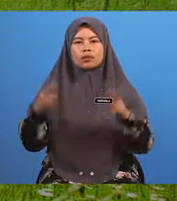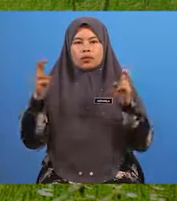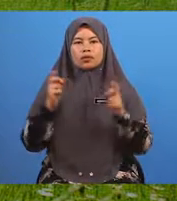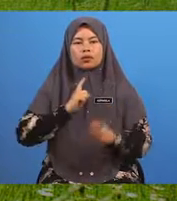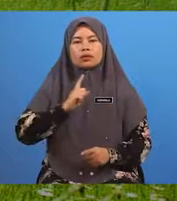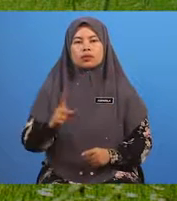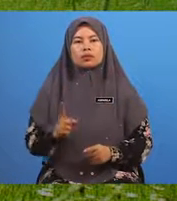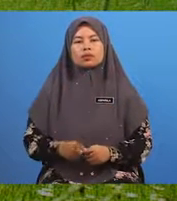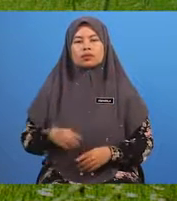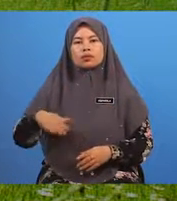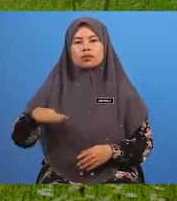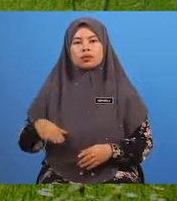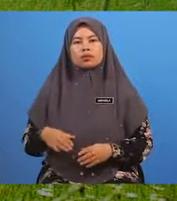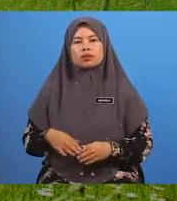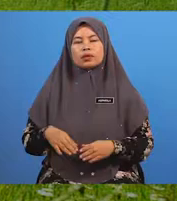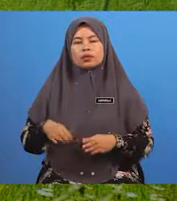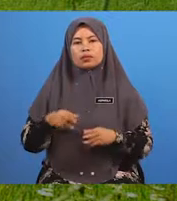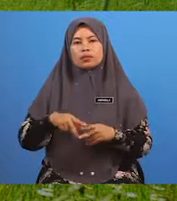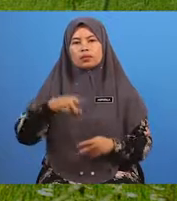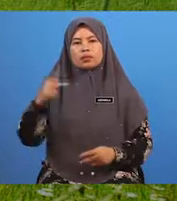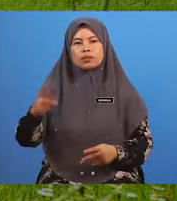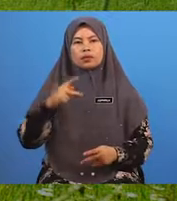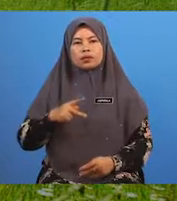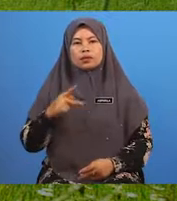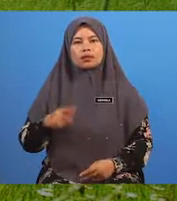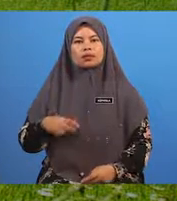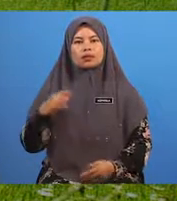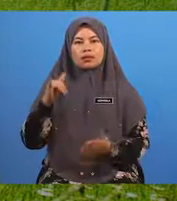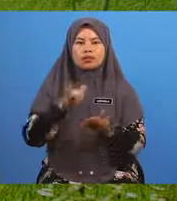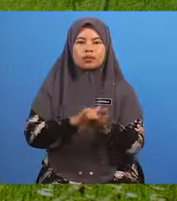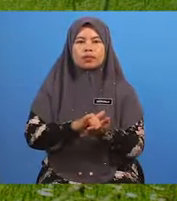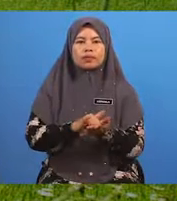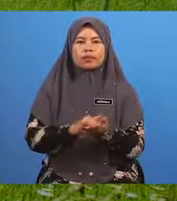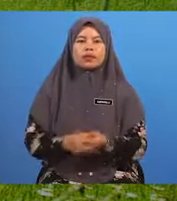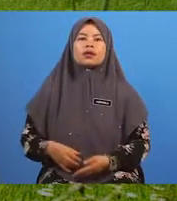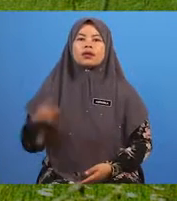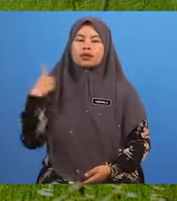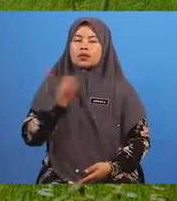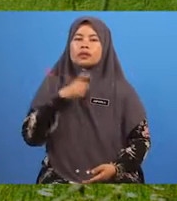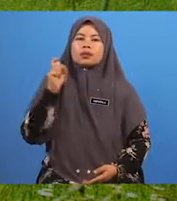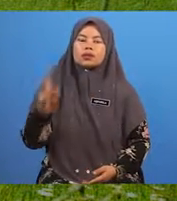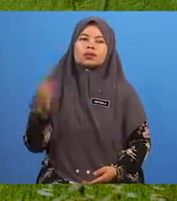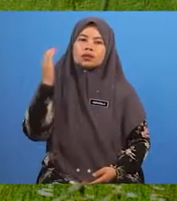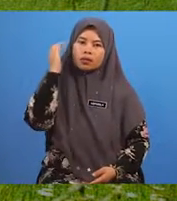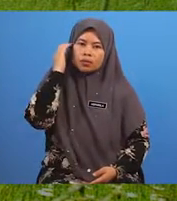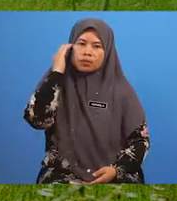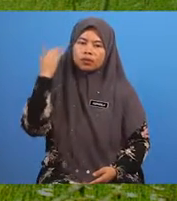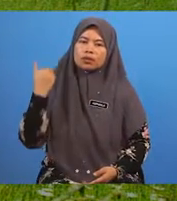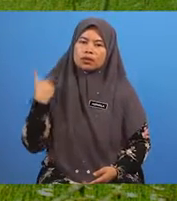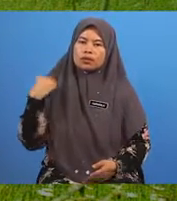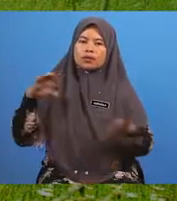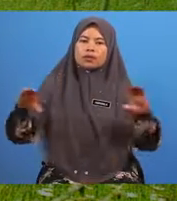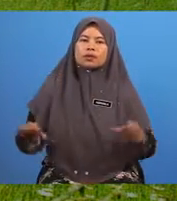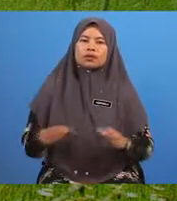dahulu sebelum melakukan sesuatu perkara itu. Dalam hal ini, kita mestilah mengetahui adakah perbuatan mengambil anak angkat